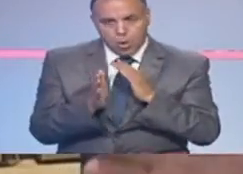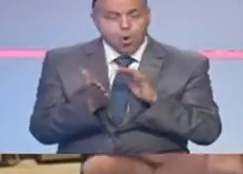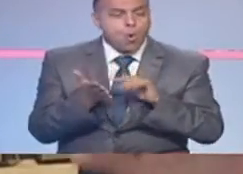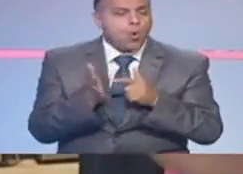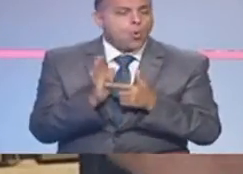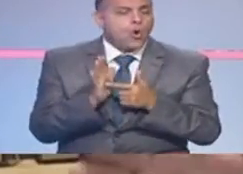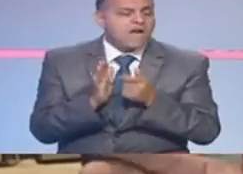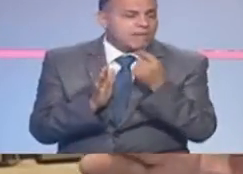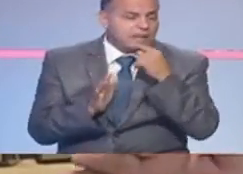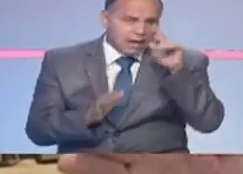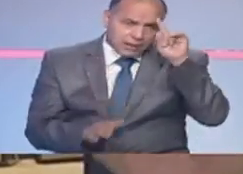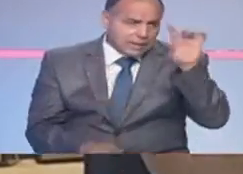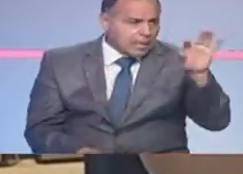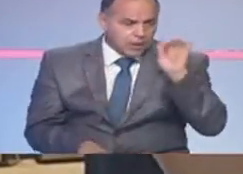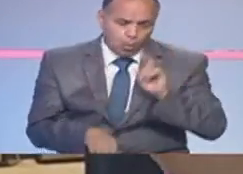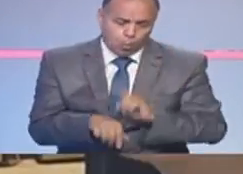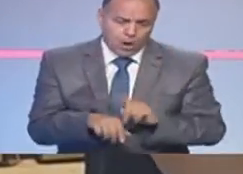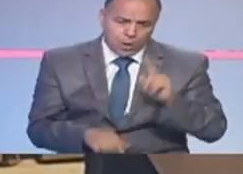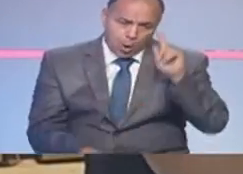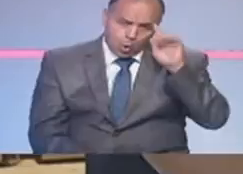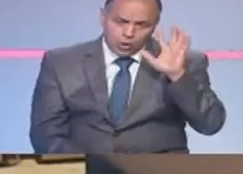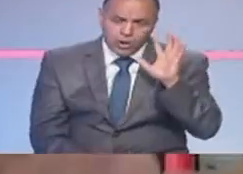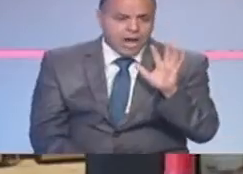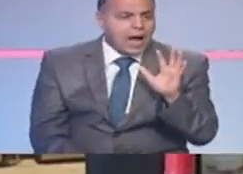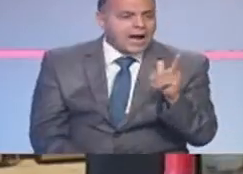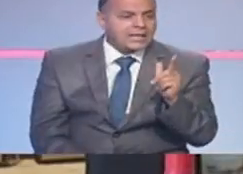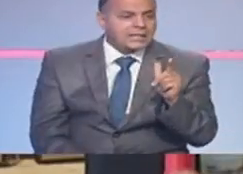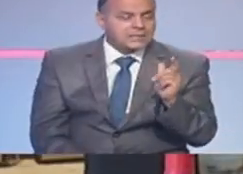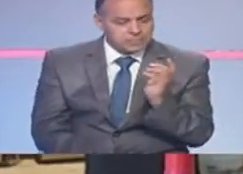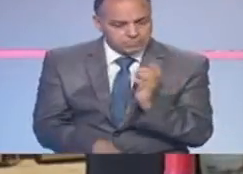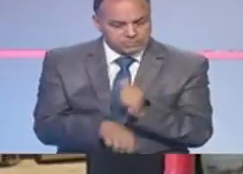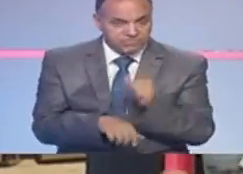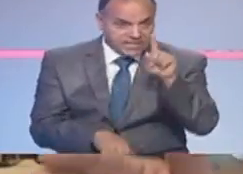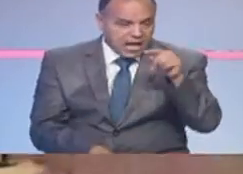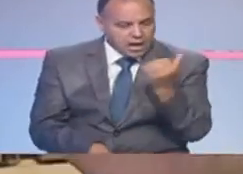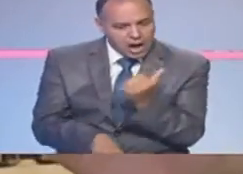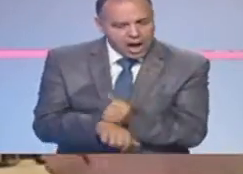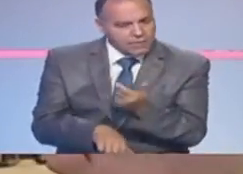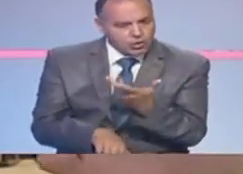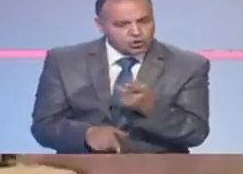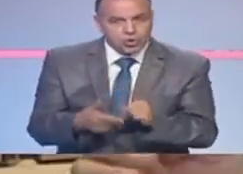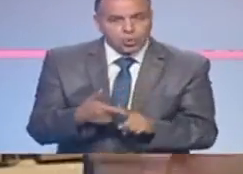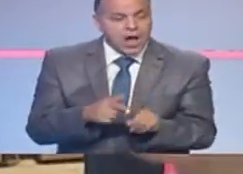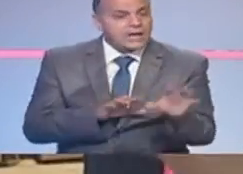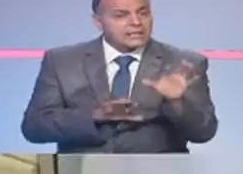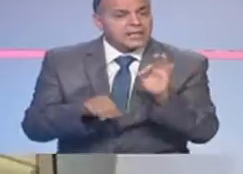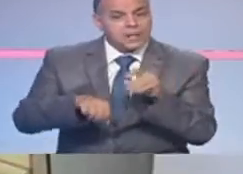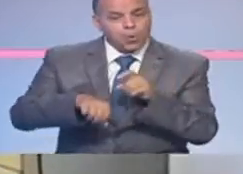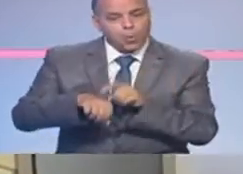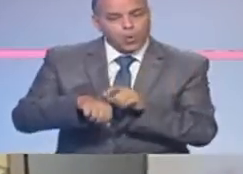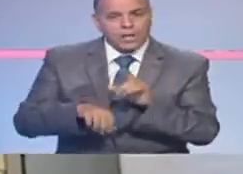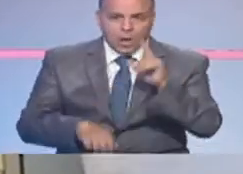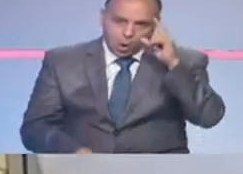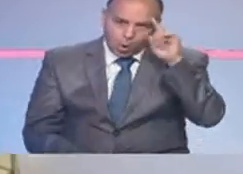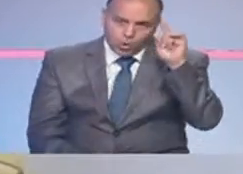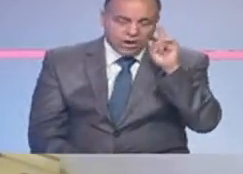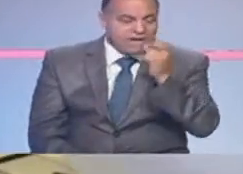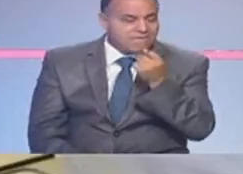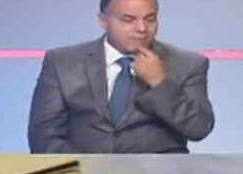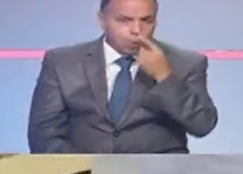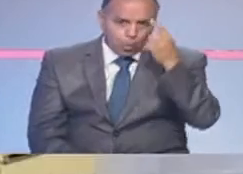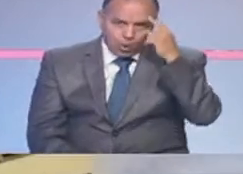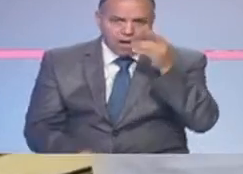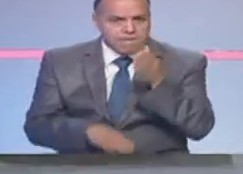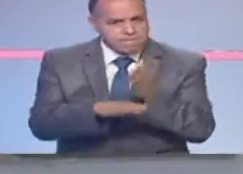الصيدليه تختار اه قديش تعمل من تركيا في اليوم واختار التوقيت للكل